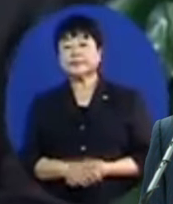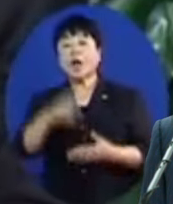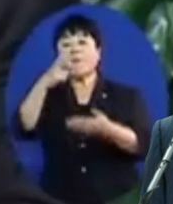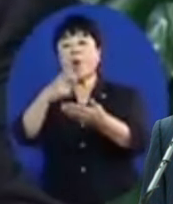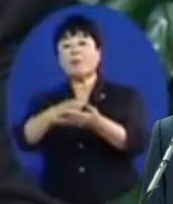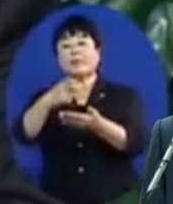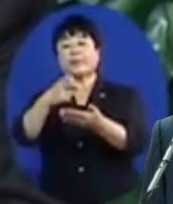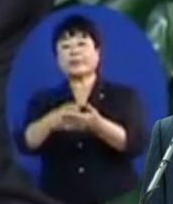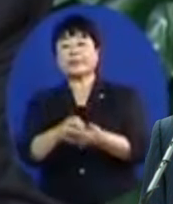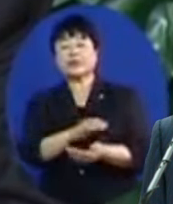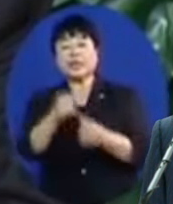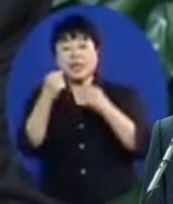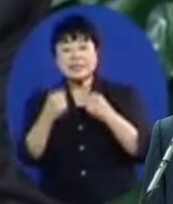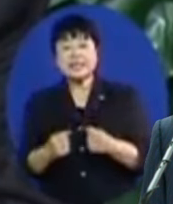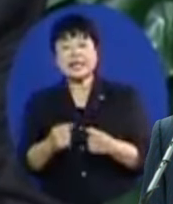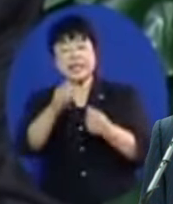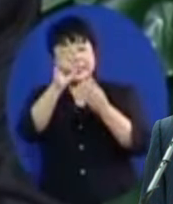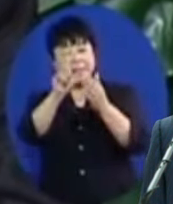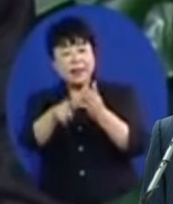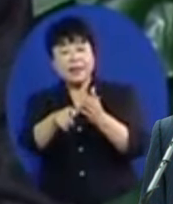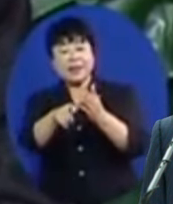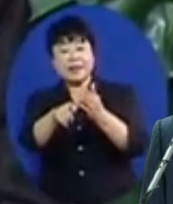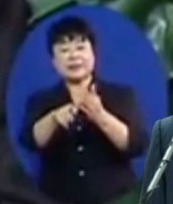법은 우리가 살아가는데